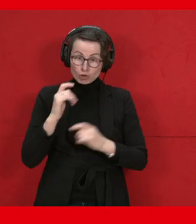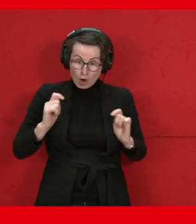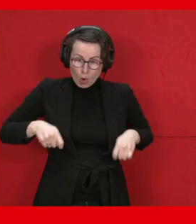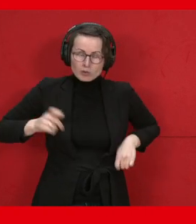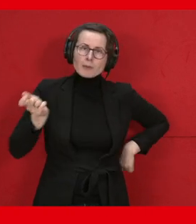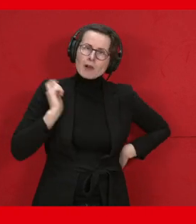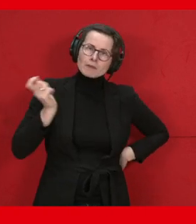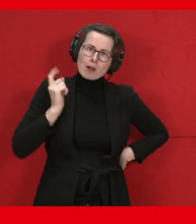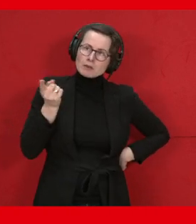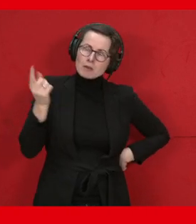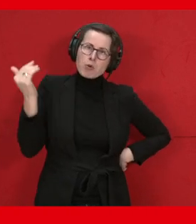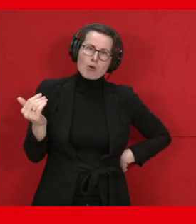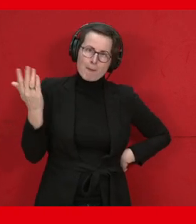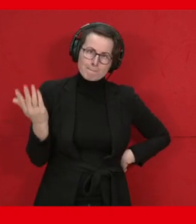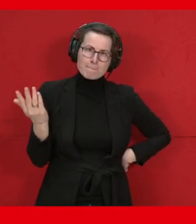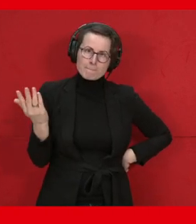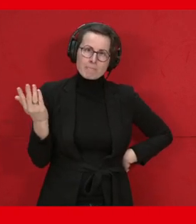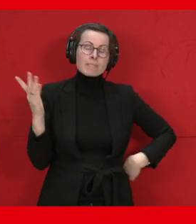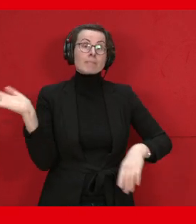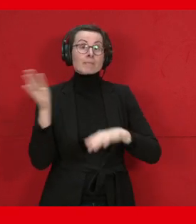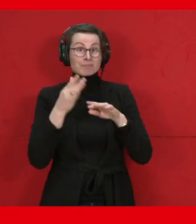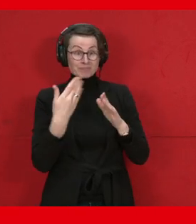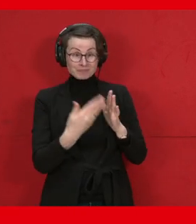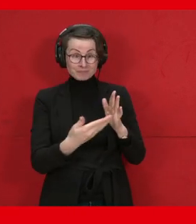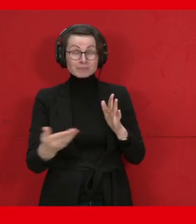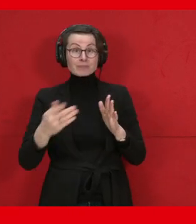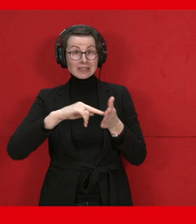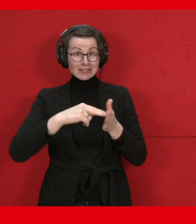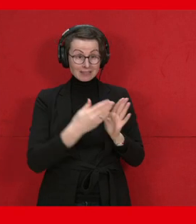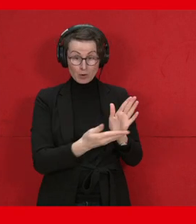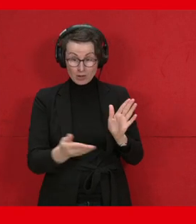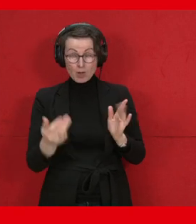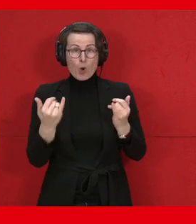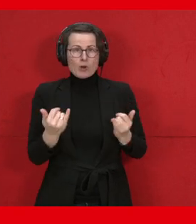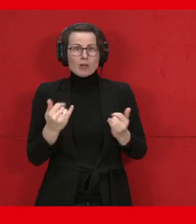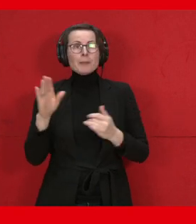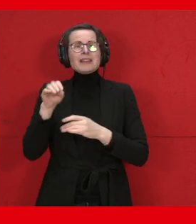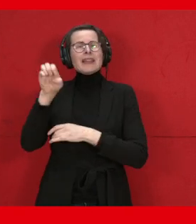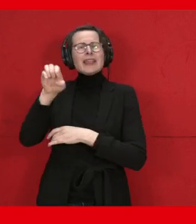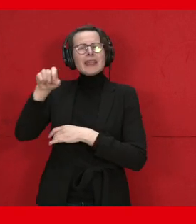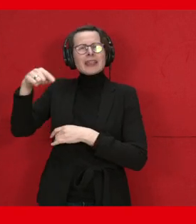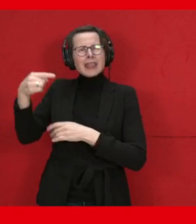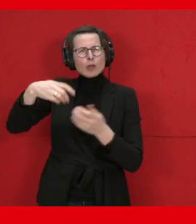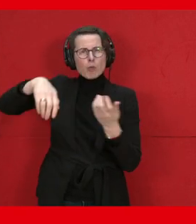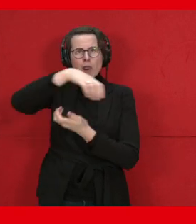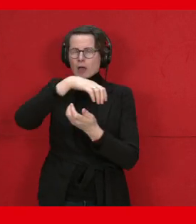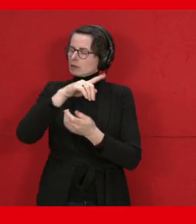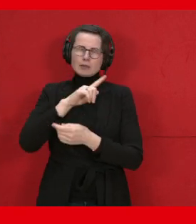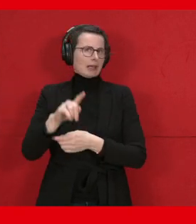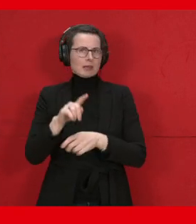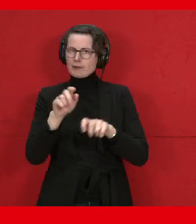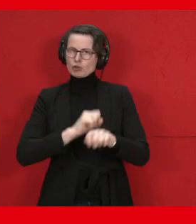weil wir warten müssen. Lassen Sie mich auch sagen, dass alle diese Technologien heute mit der heutigen EEG-Umlage nicht wirtschaftlich sind, weder